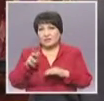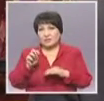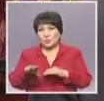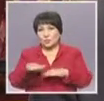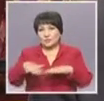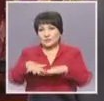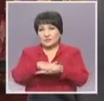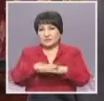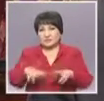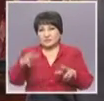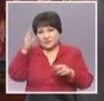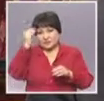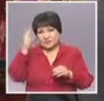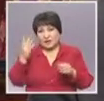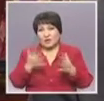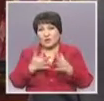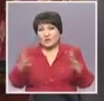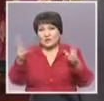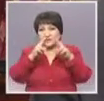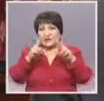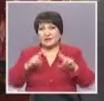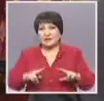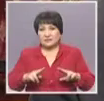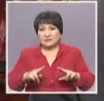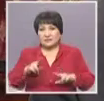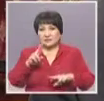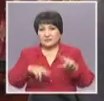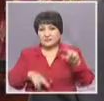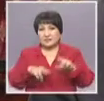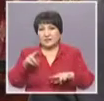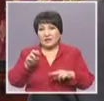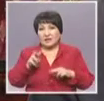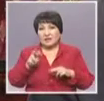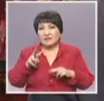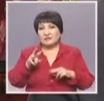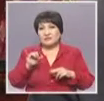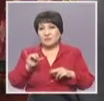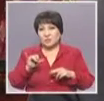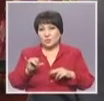спорт сарайы салынады 12 мыңдық. Және Алатау ауданының жерінен